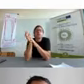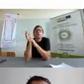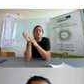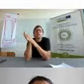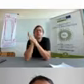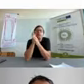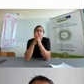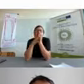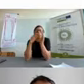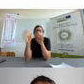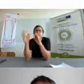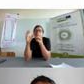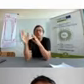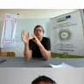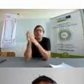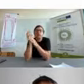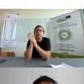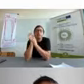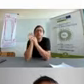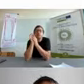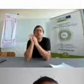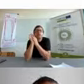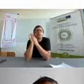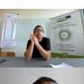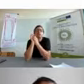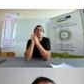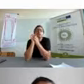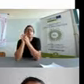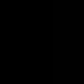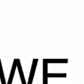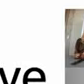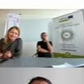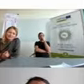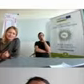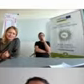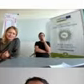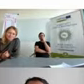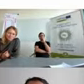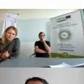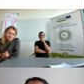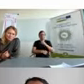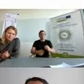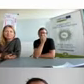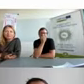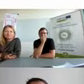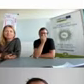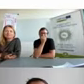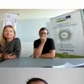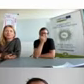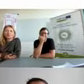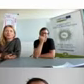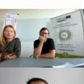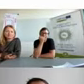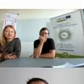Robotik oder Artificial Intelligence mit kreativwirtschaftlichen Ansätzen aus der Architektur. Mein Name ist Gisa Schossel. Bei dem